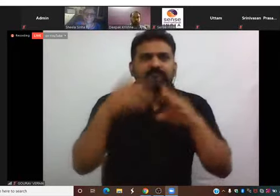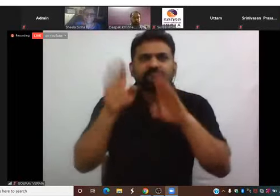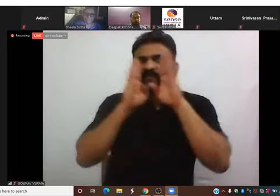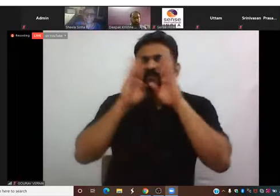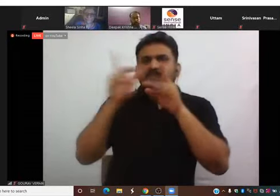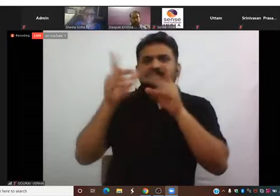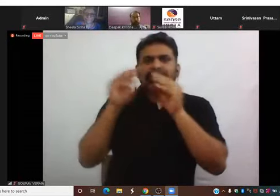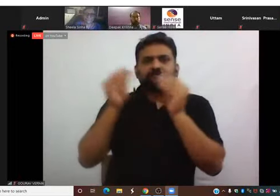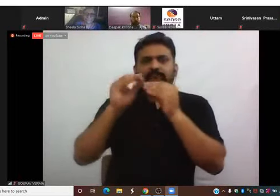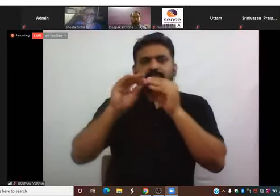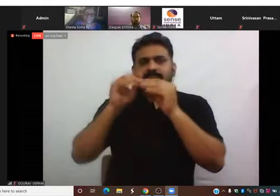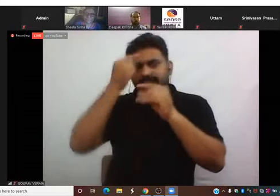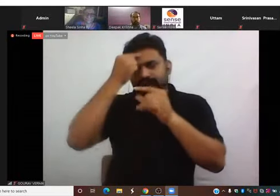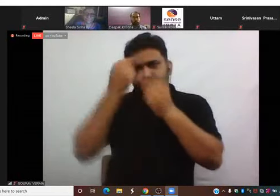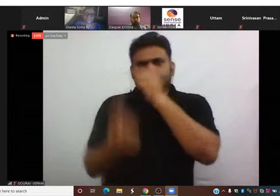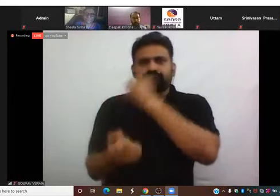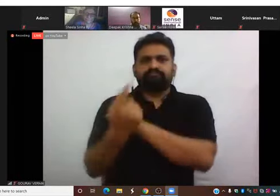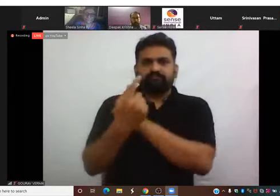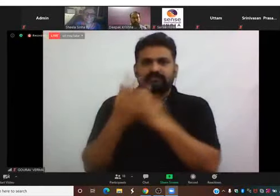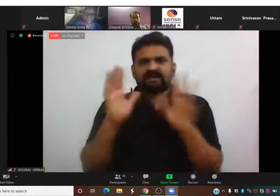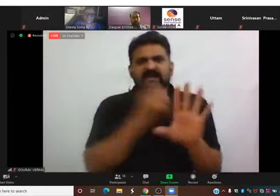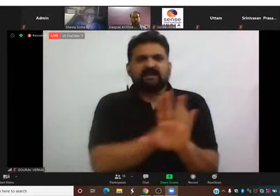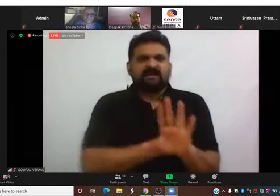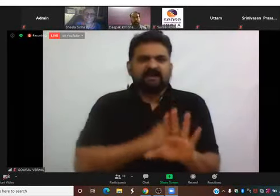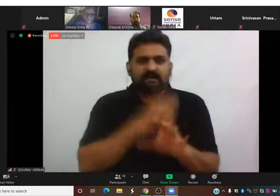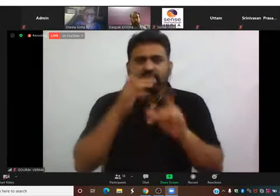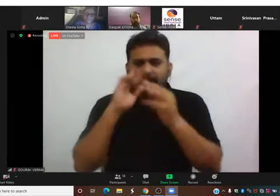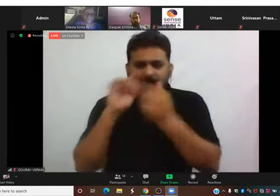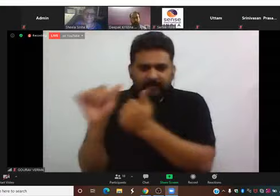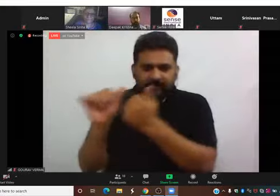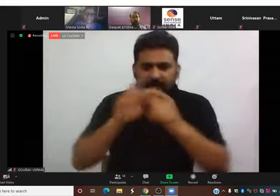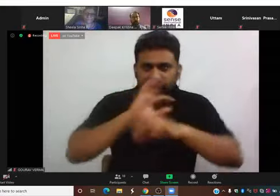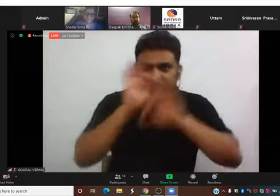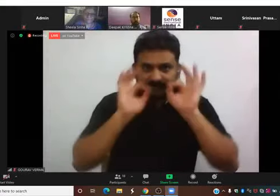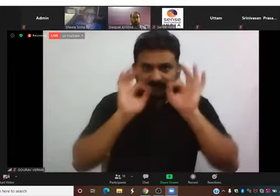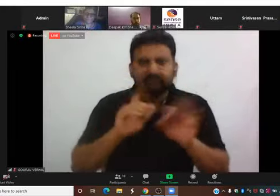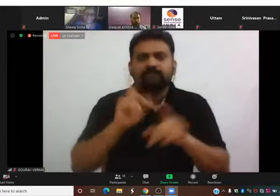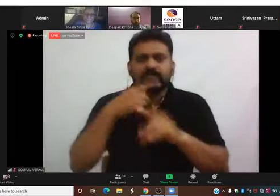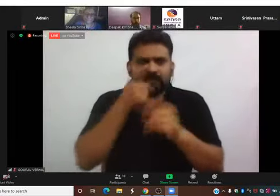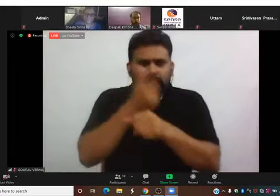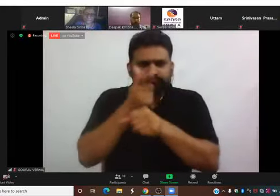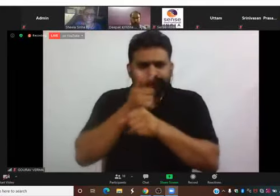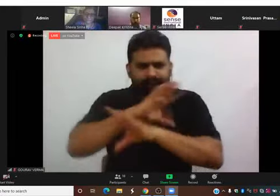सम issues. So we have restored that and we will share the recording